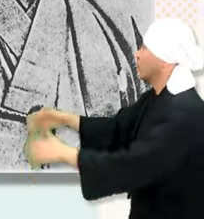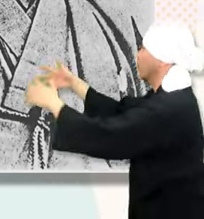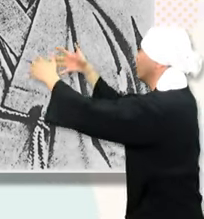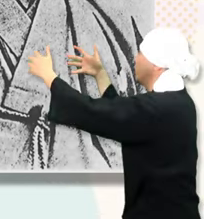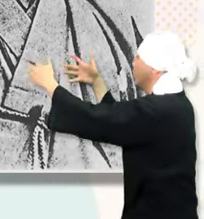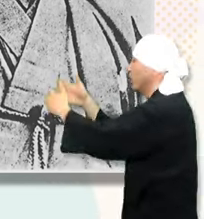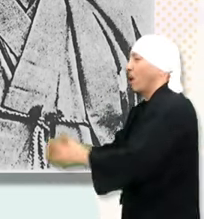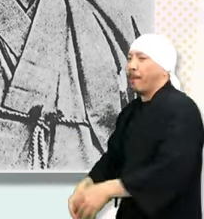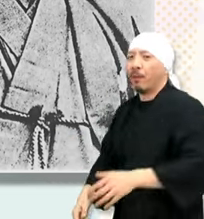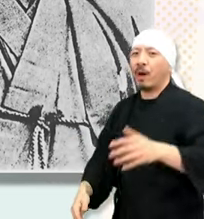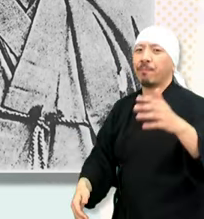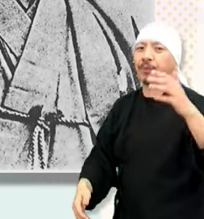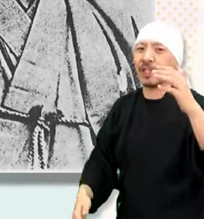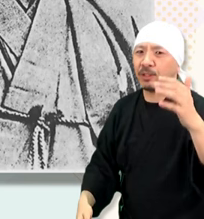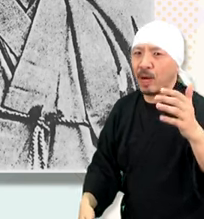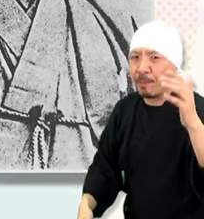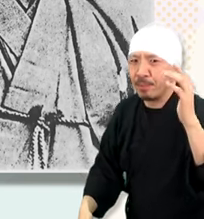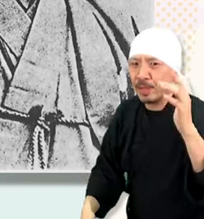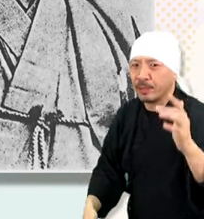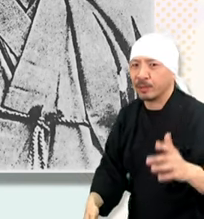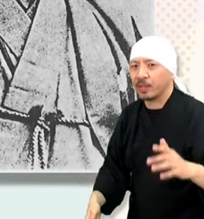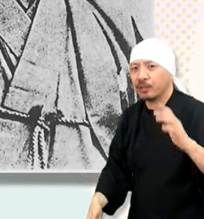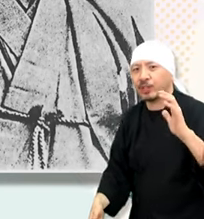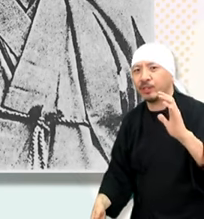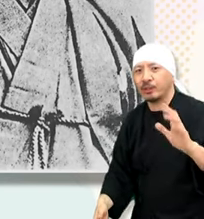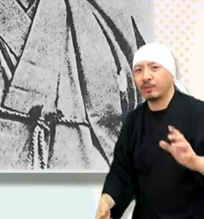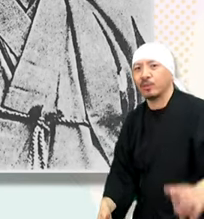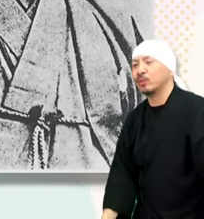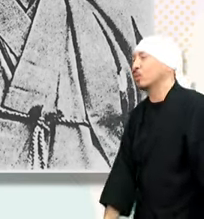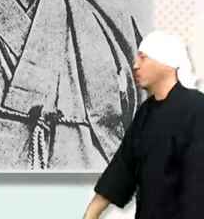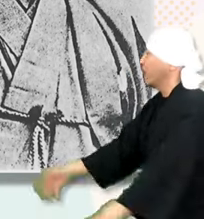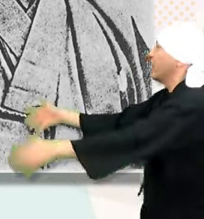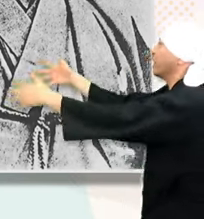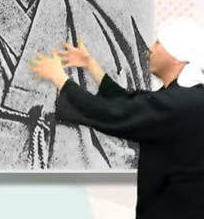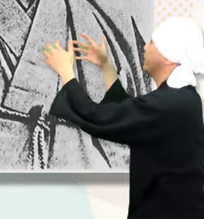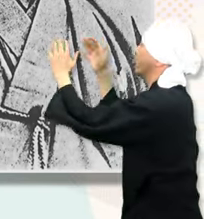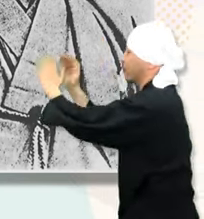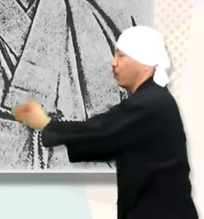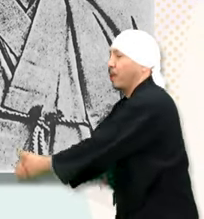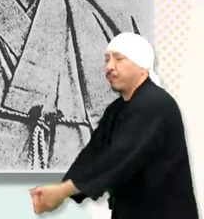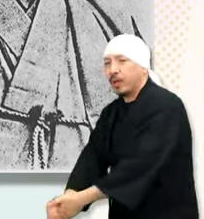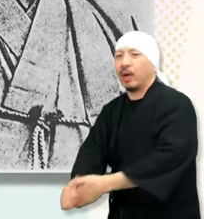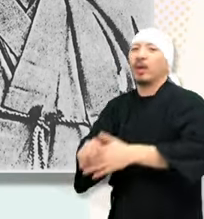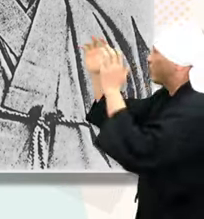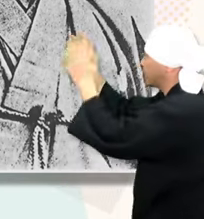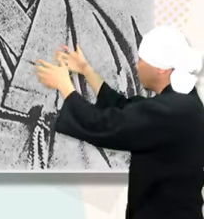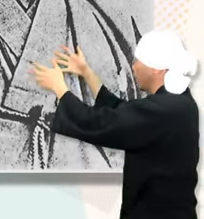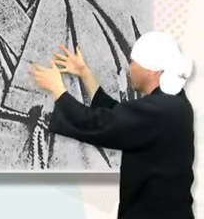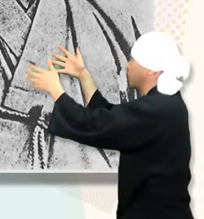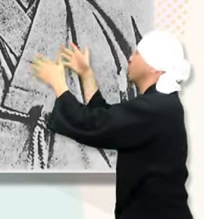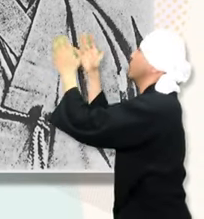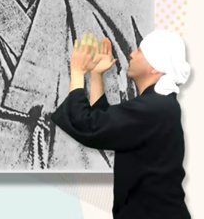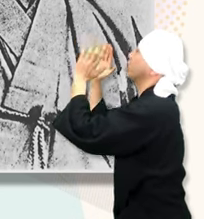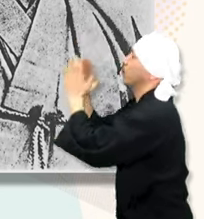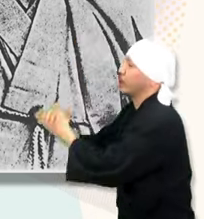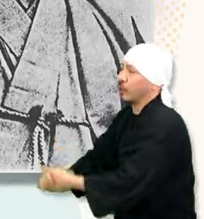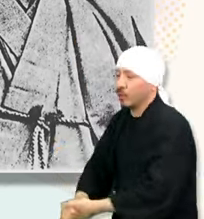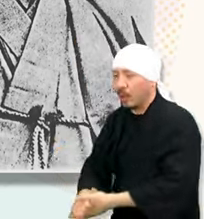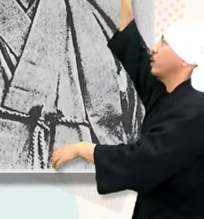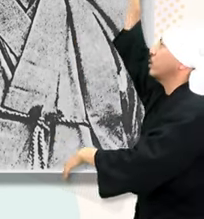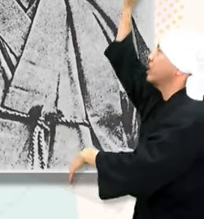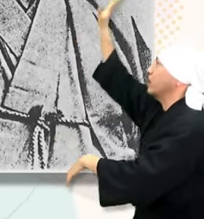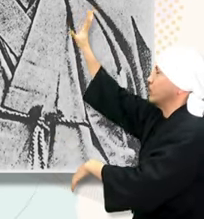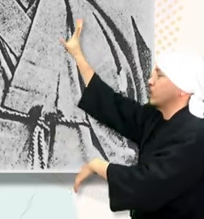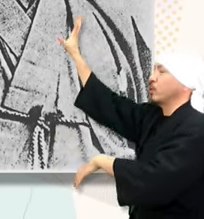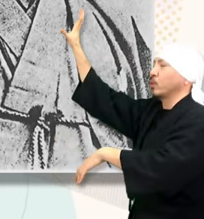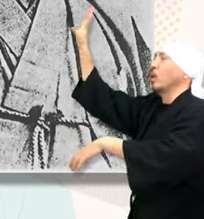と、その浮世絵をパワーアップさせる、アップデートする、革新するということで生き延びたんですよ。だから月岡義俊の浮世絵っていうの